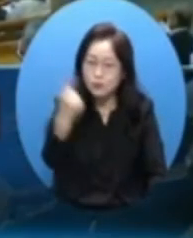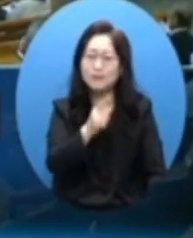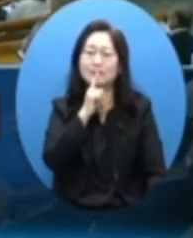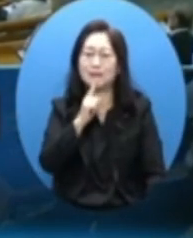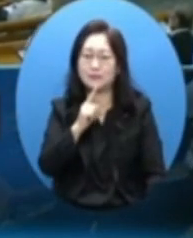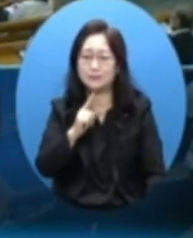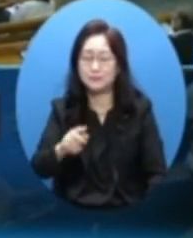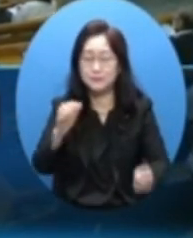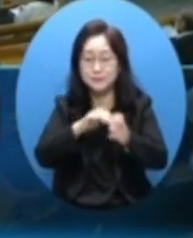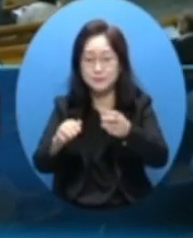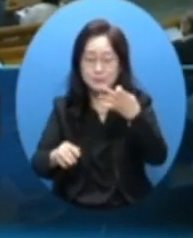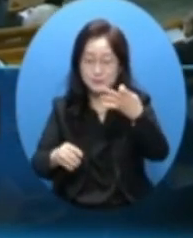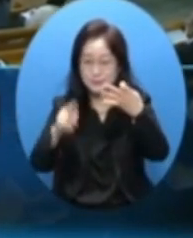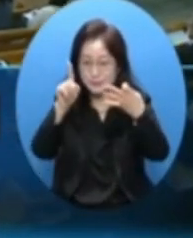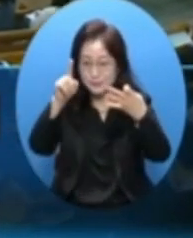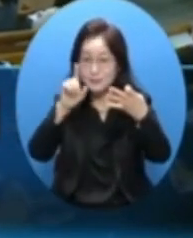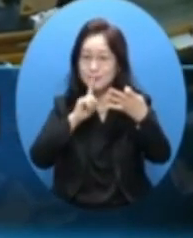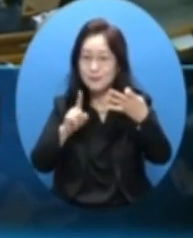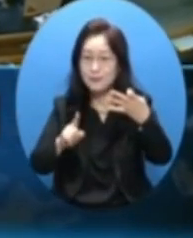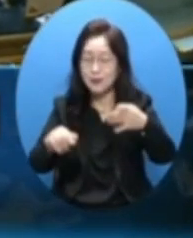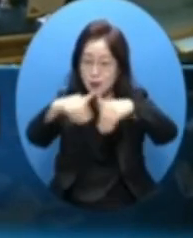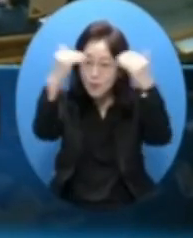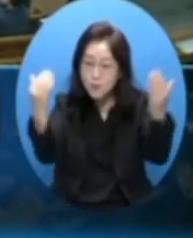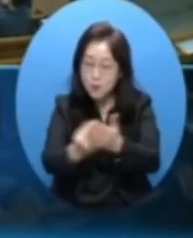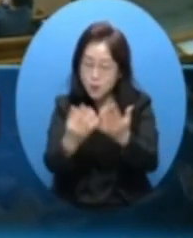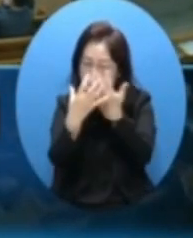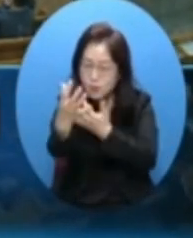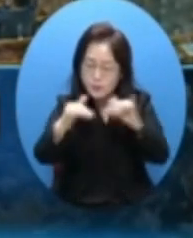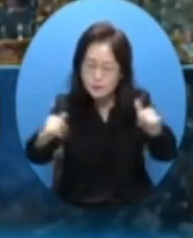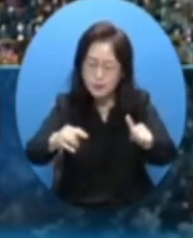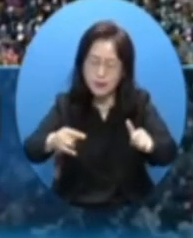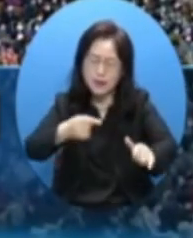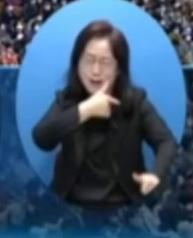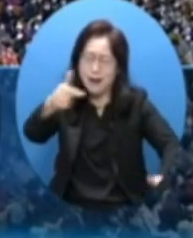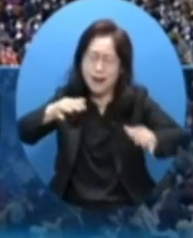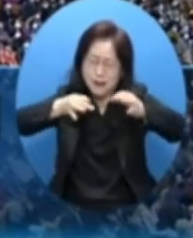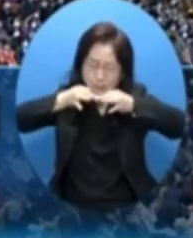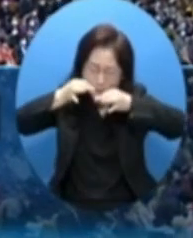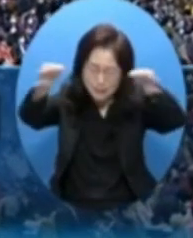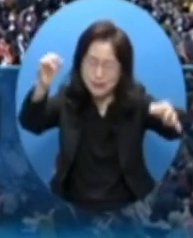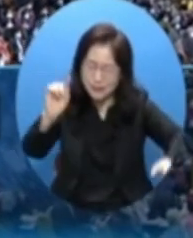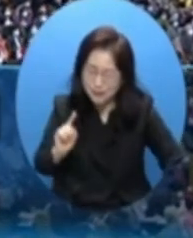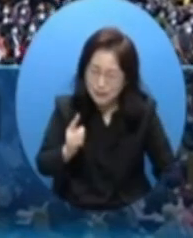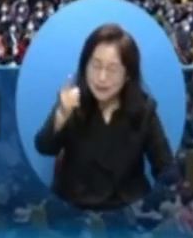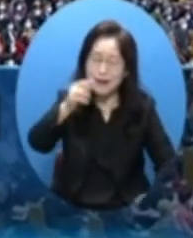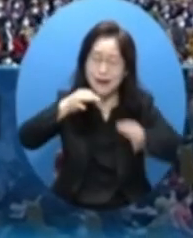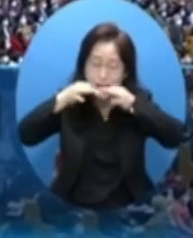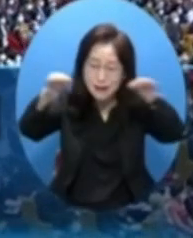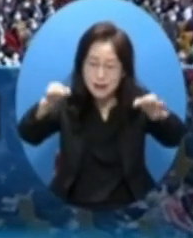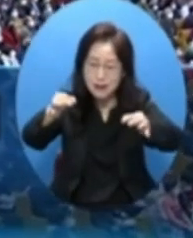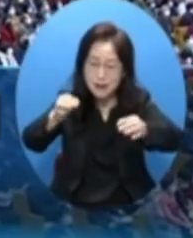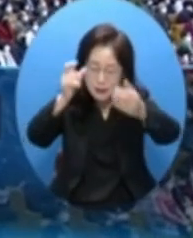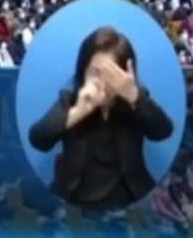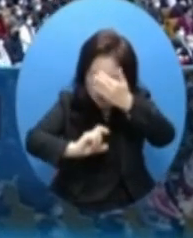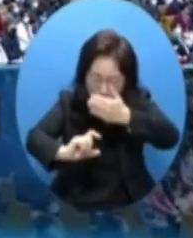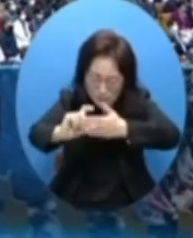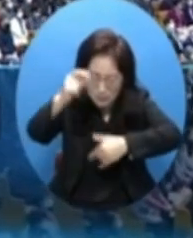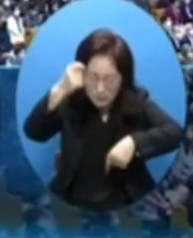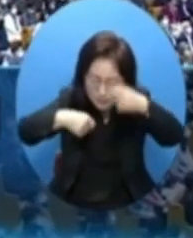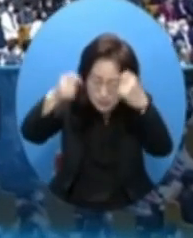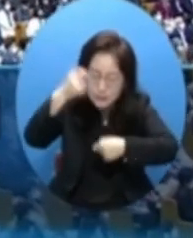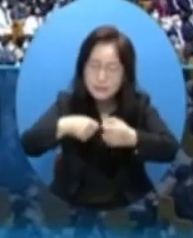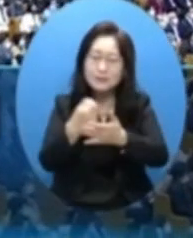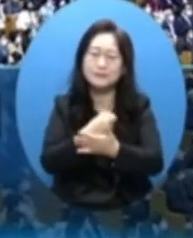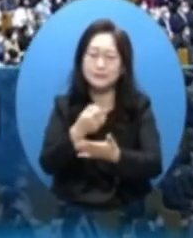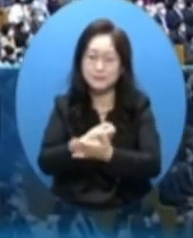14장 1절에서 설명합니다 오늘 회중이 소리를 높여 부르짖으며 백성이 밤새도록 통곡하였더라